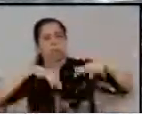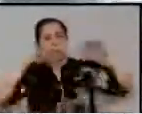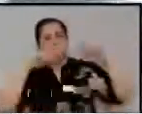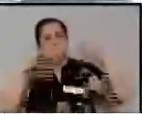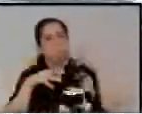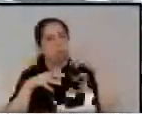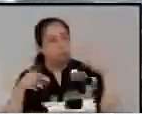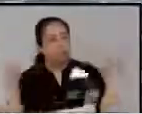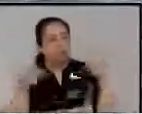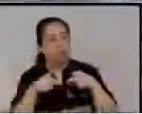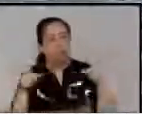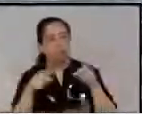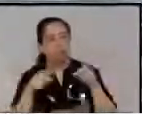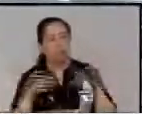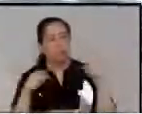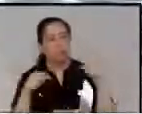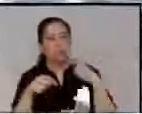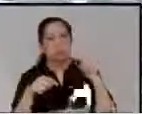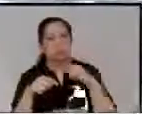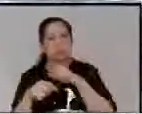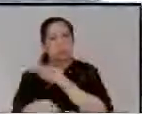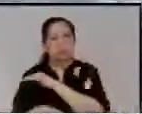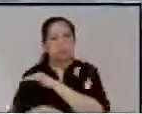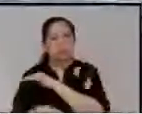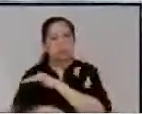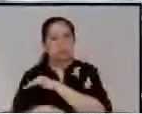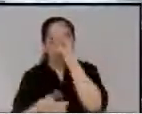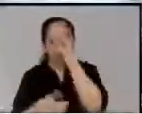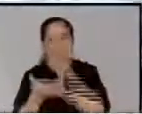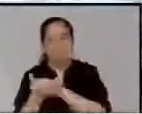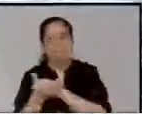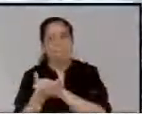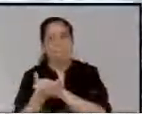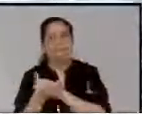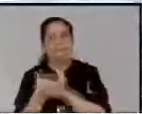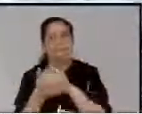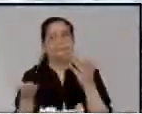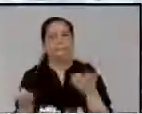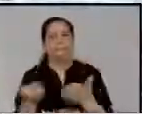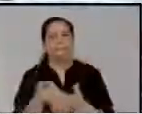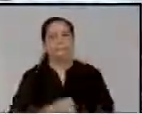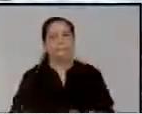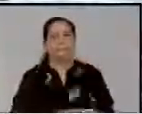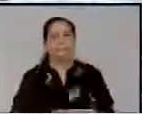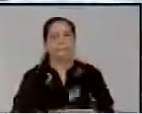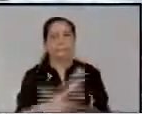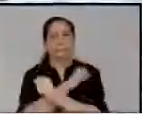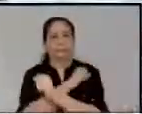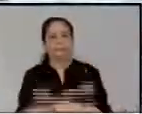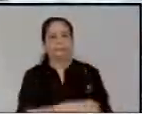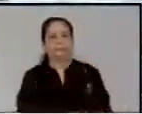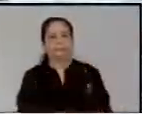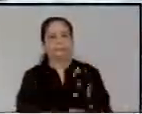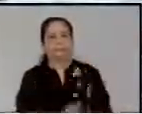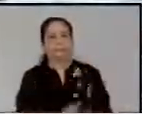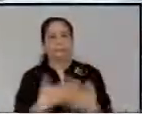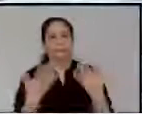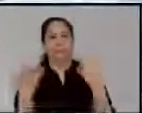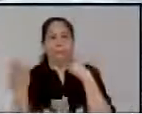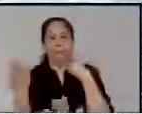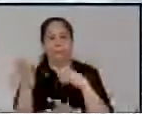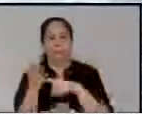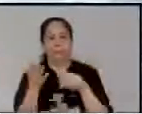Mga damit na yung suotin nyo? Oo. Nay, ilang araw na lang po, magpapasko na. Paano nyo po sasalubongin yung Pasko dito,